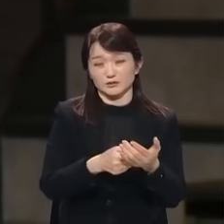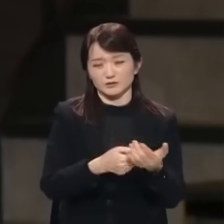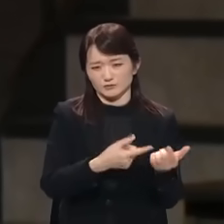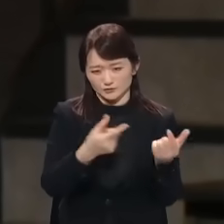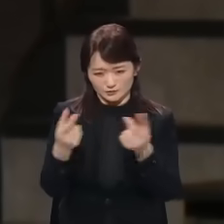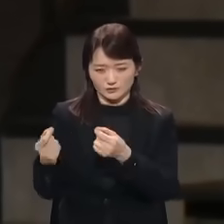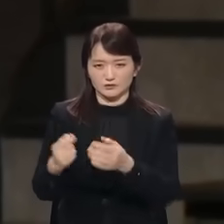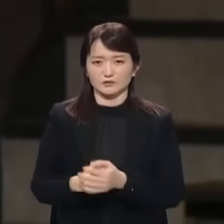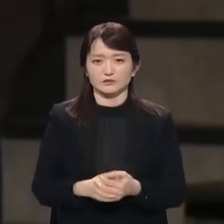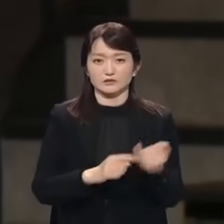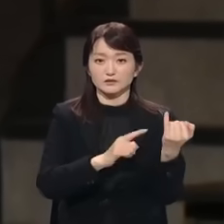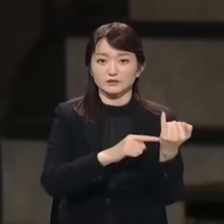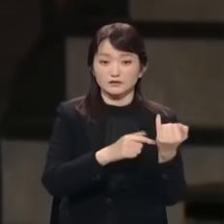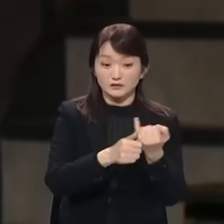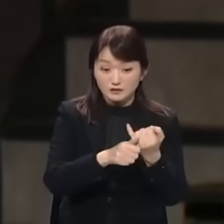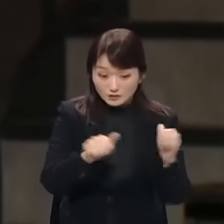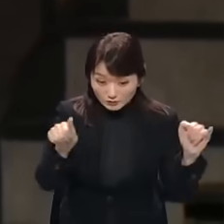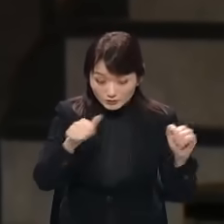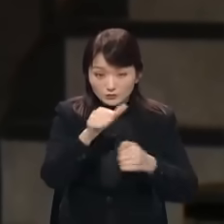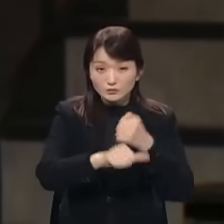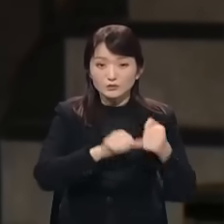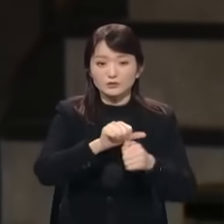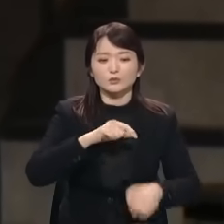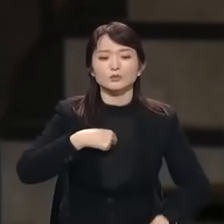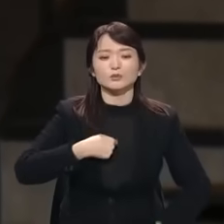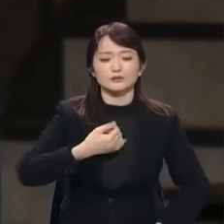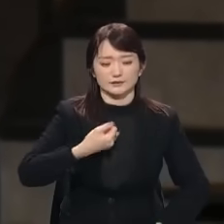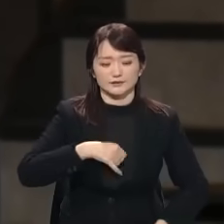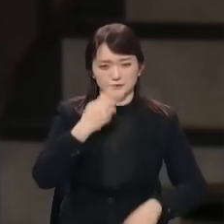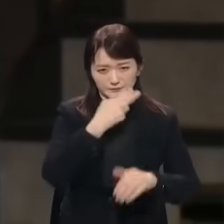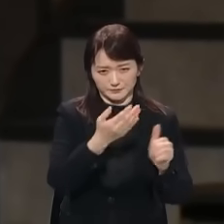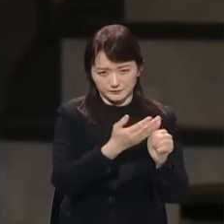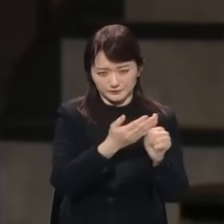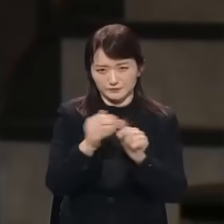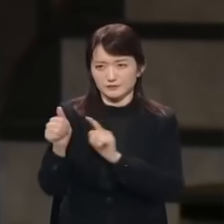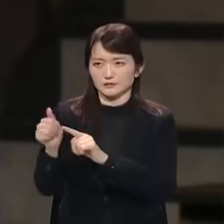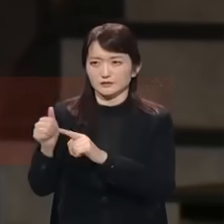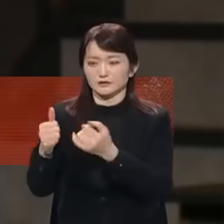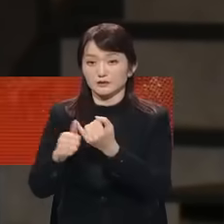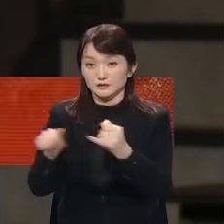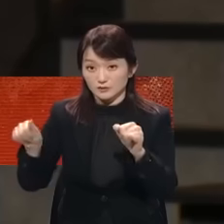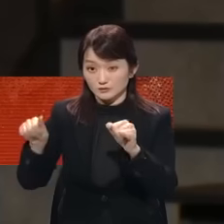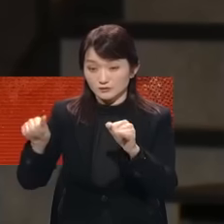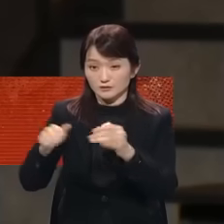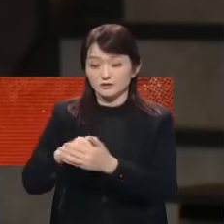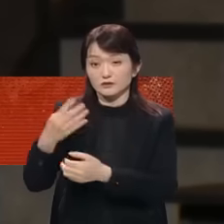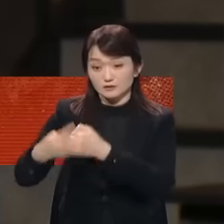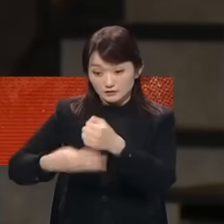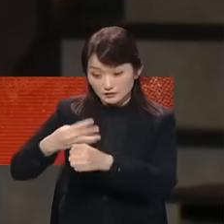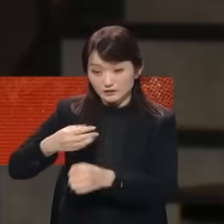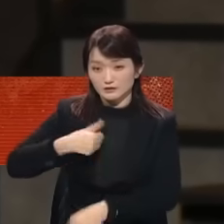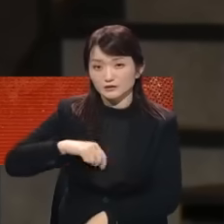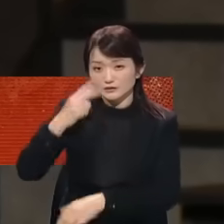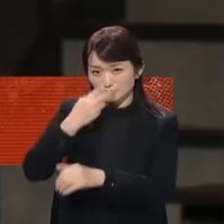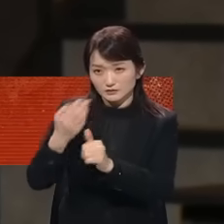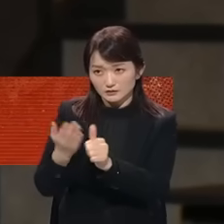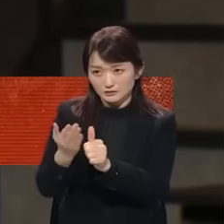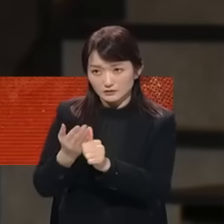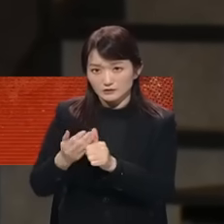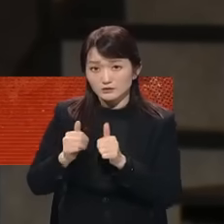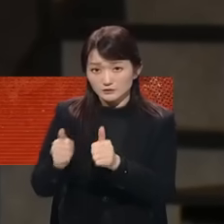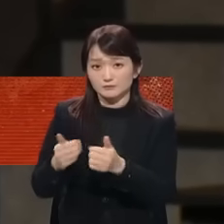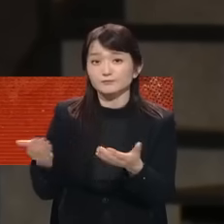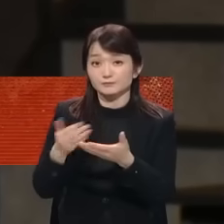이혼한지 5년 됐는데 혼자서 정말 아이들을 키우고 있었고이 남성도 난지 4년 됐는데 아이 한 명 키우면서 열심히